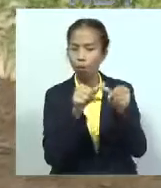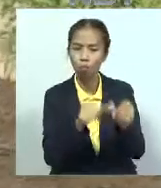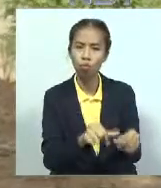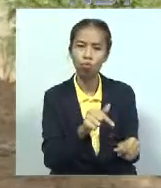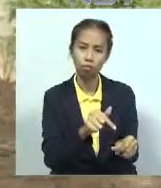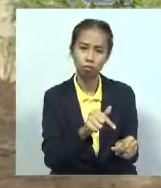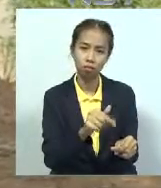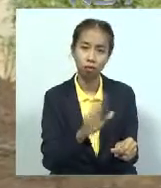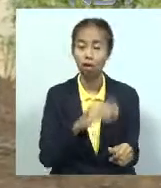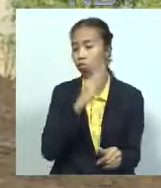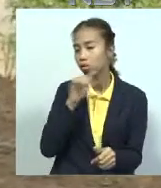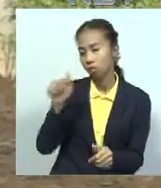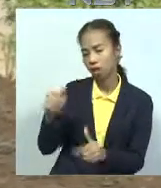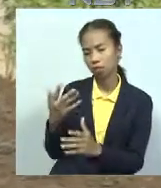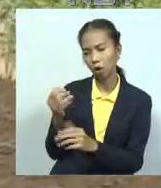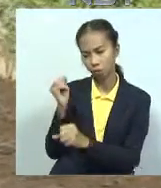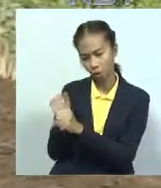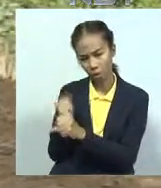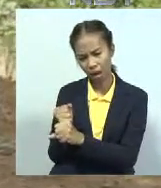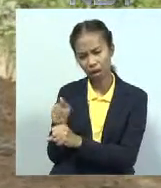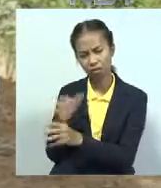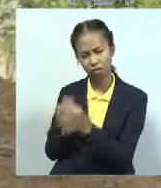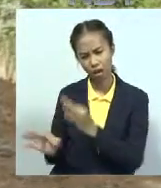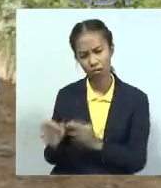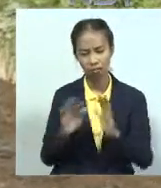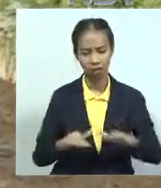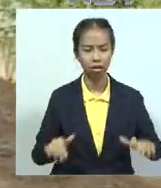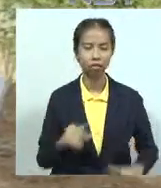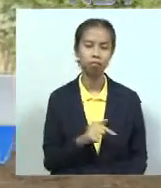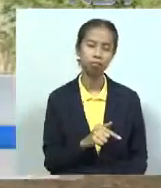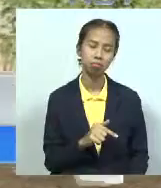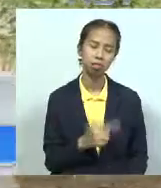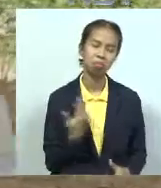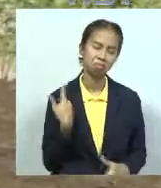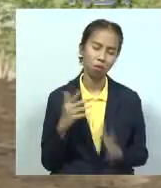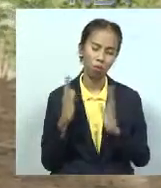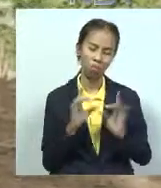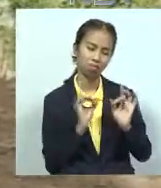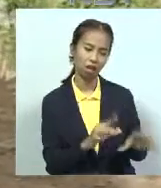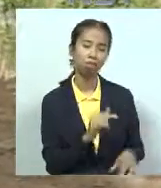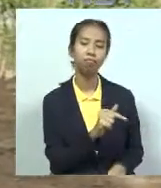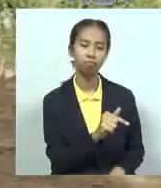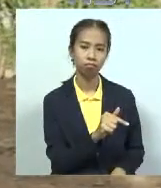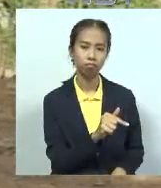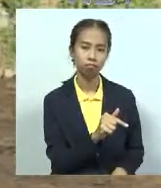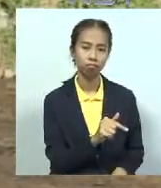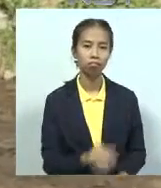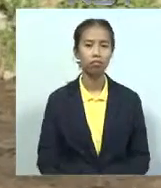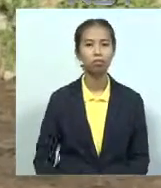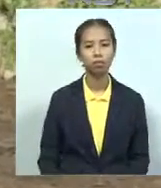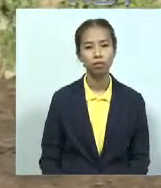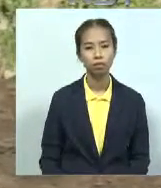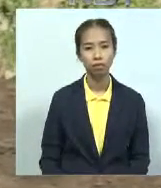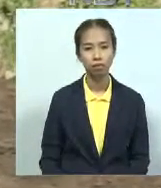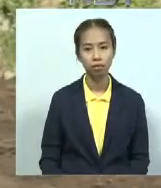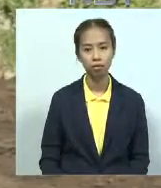ยังติดแรงงานเขาอยู่เนี่ยบางครั้งเด็กเนี่ยก็ต้องถูกรังแกหรือถูกกระทำชำเร